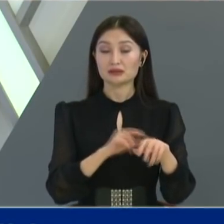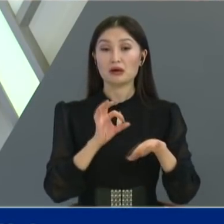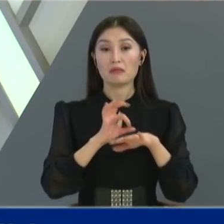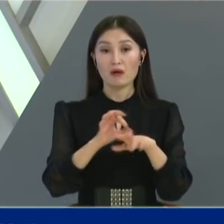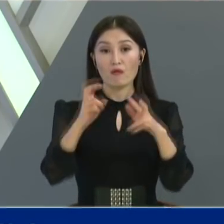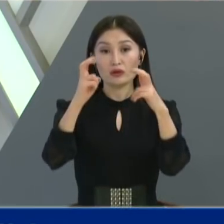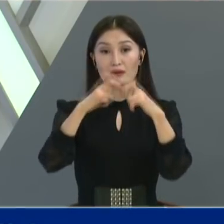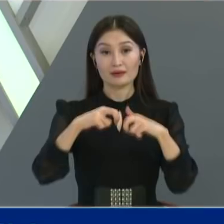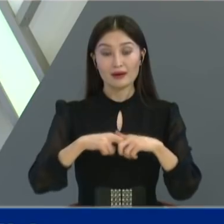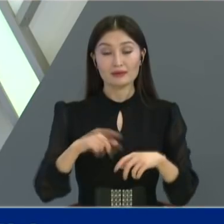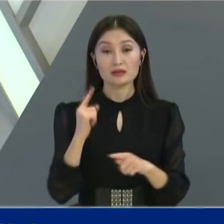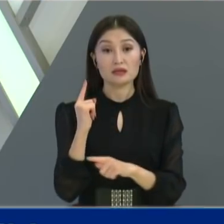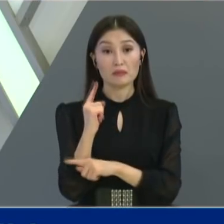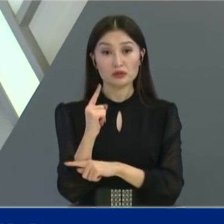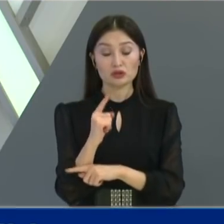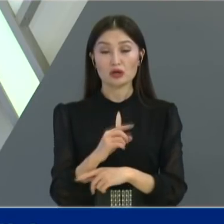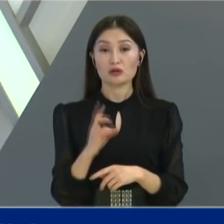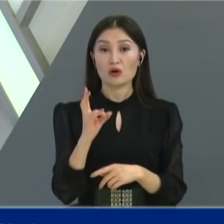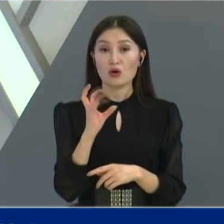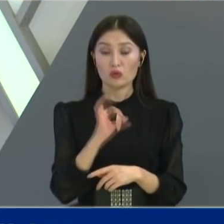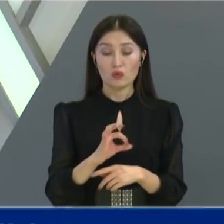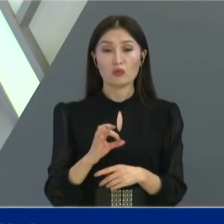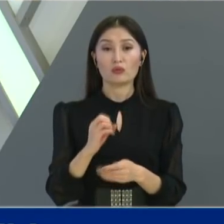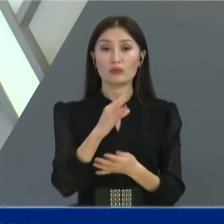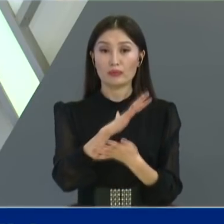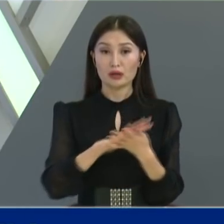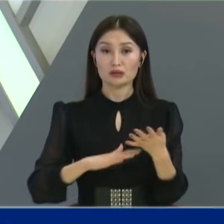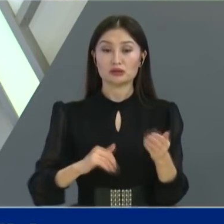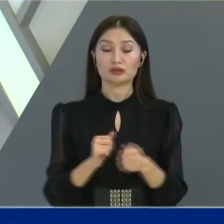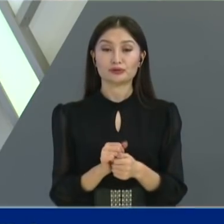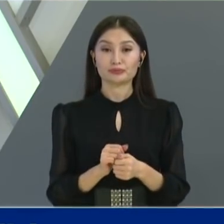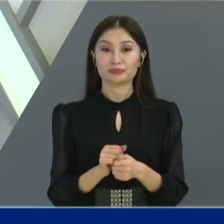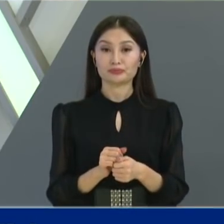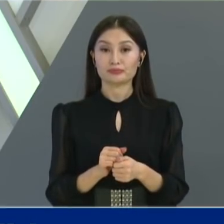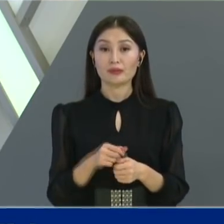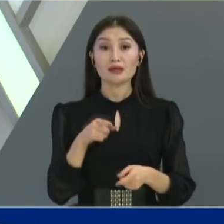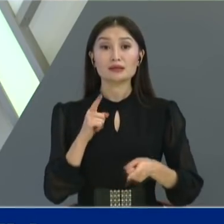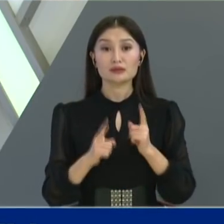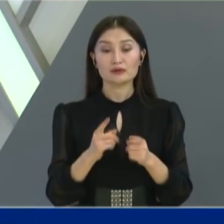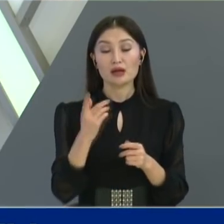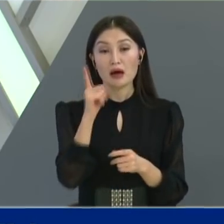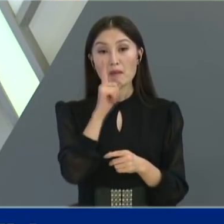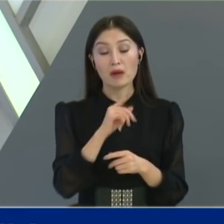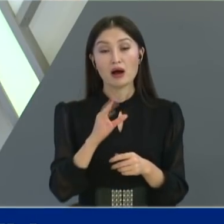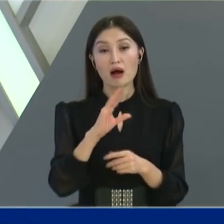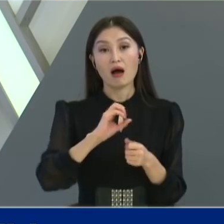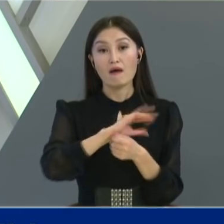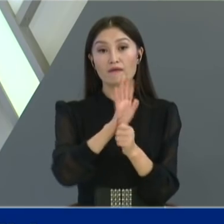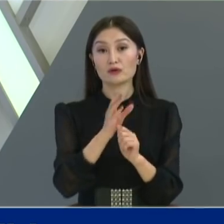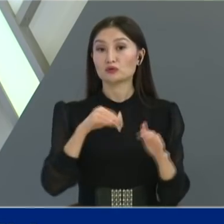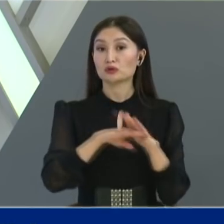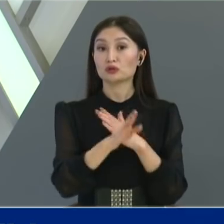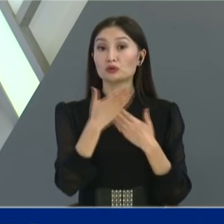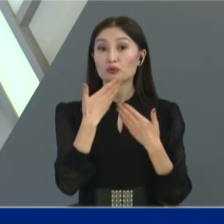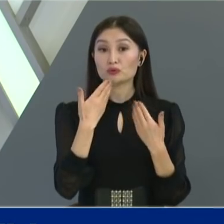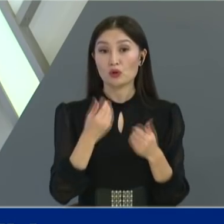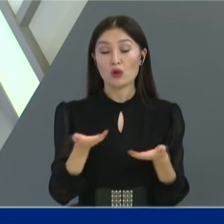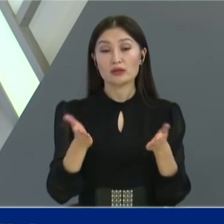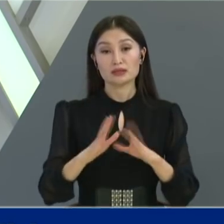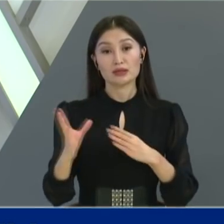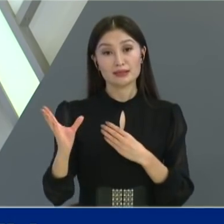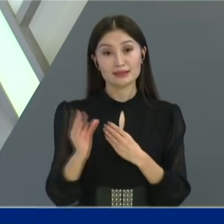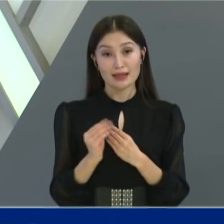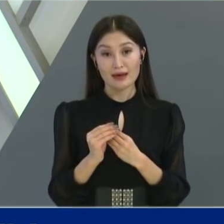проводят рейды, запрещают, но это, оказывается, их все равно не останавливает эти штрафы. И действительно, пока вирус никуда не ушел, он остается с нами.